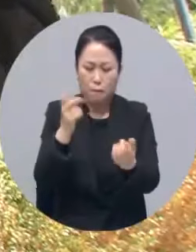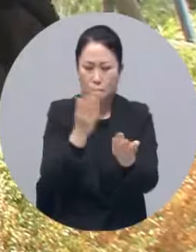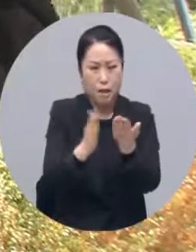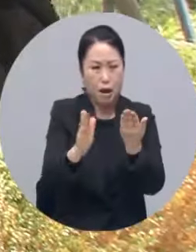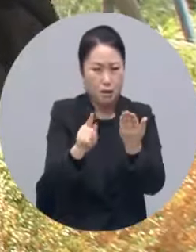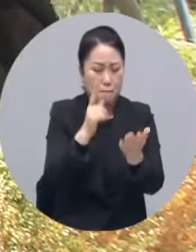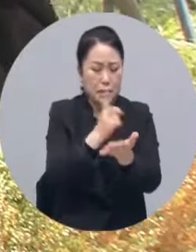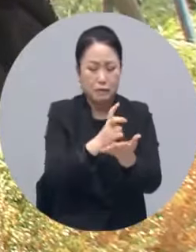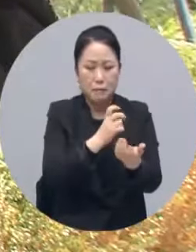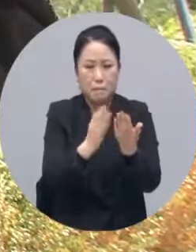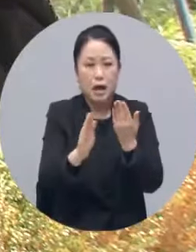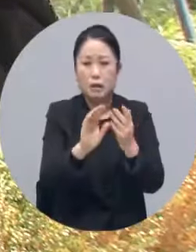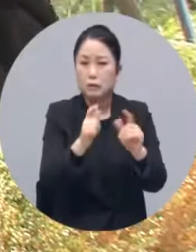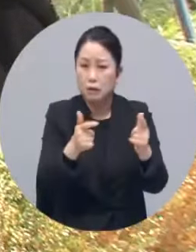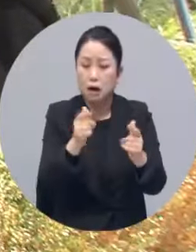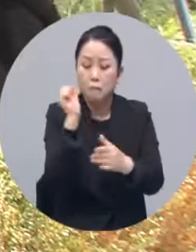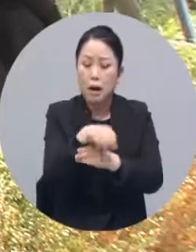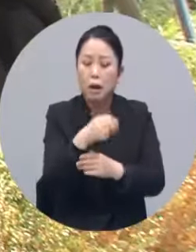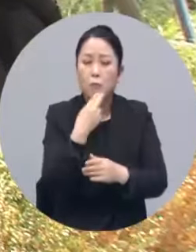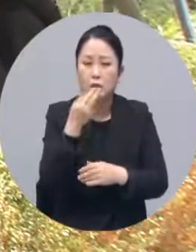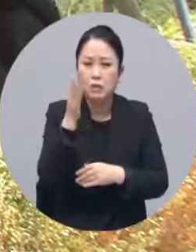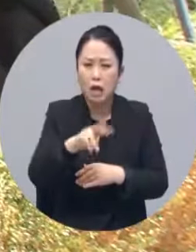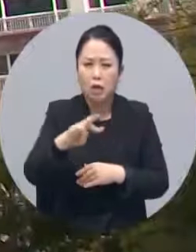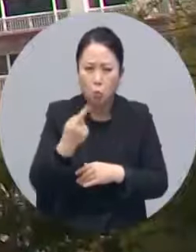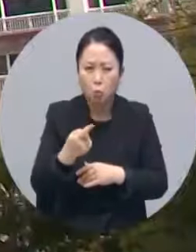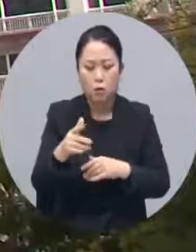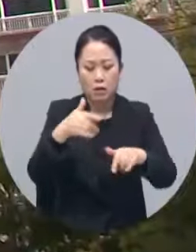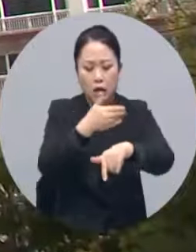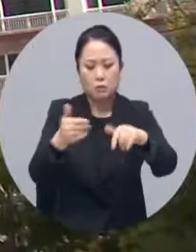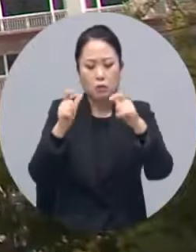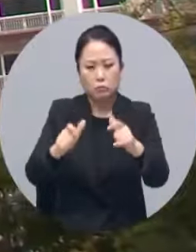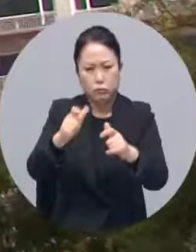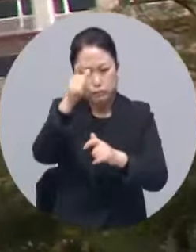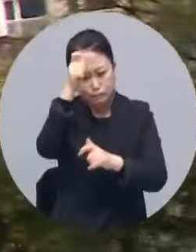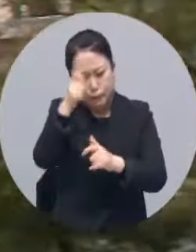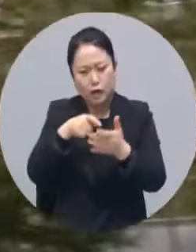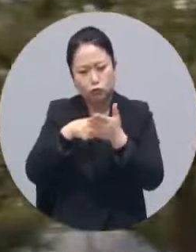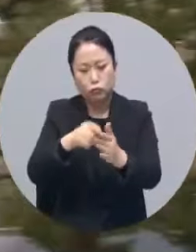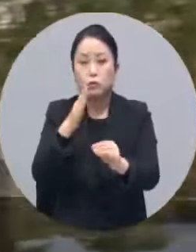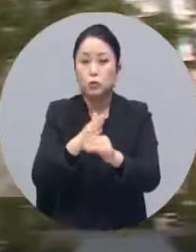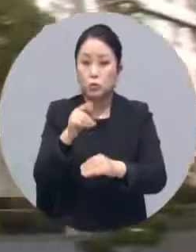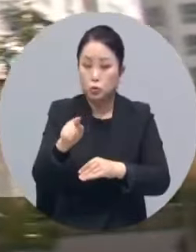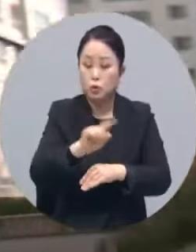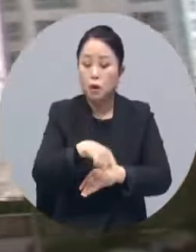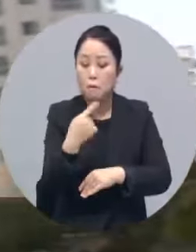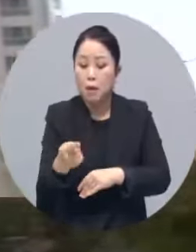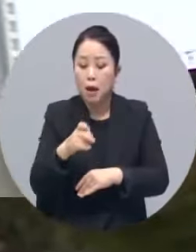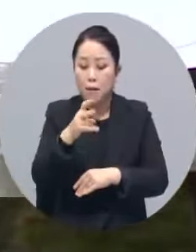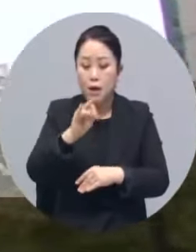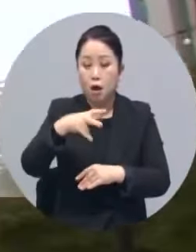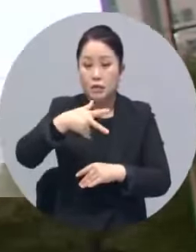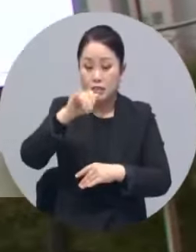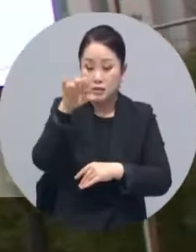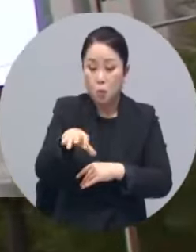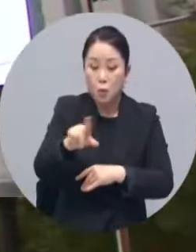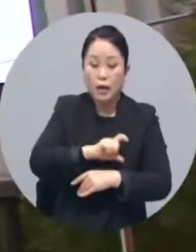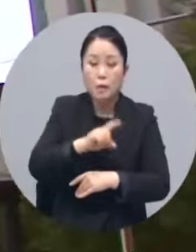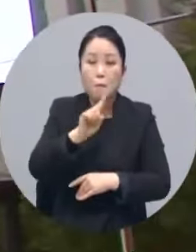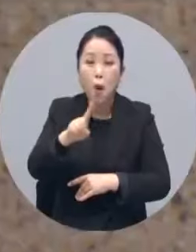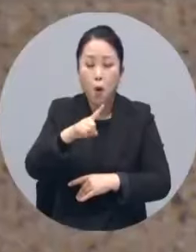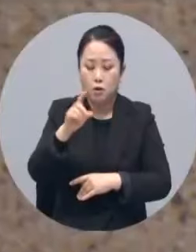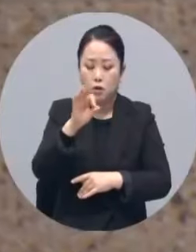강서구청은 행정동으로 재추진하겠다는 입장을 밝혔습니다. 바로 옆 동네 명지동은 오션시티로 불립니다.